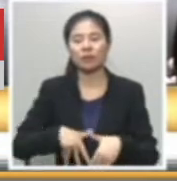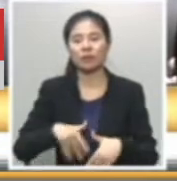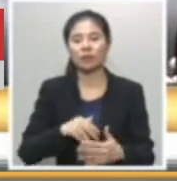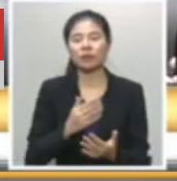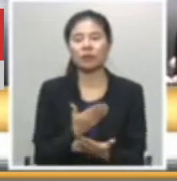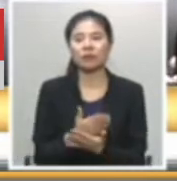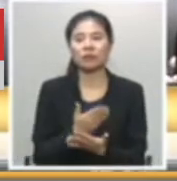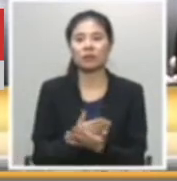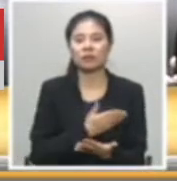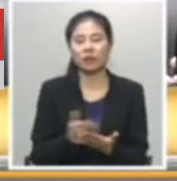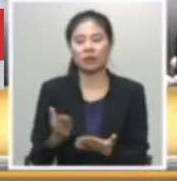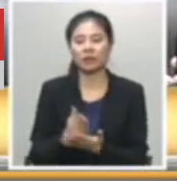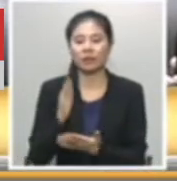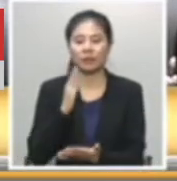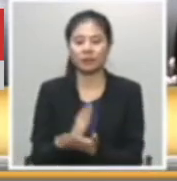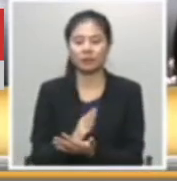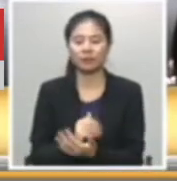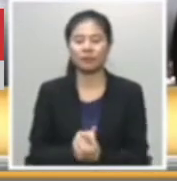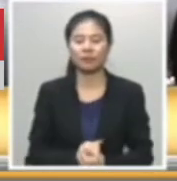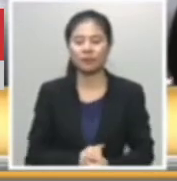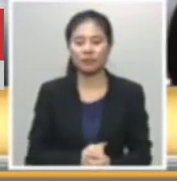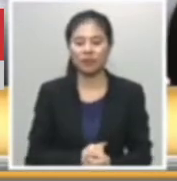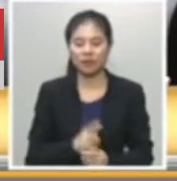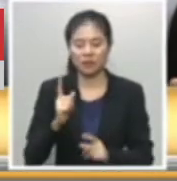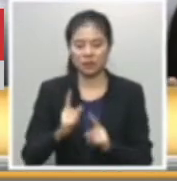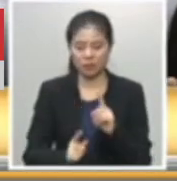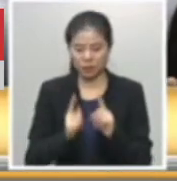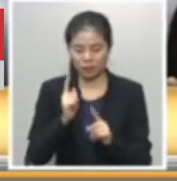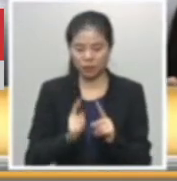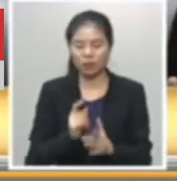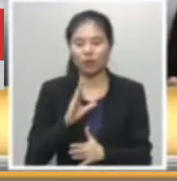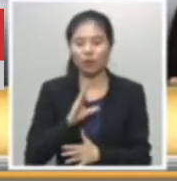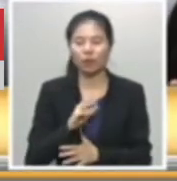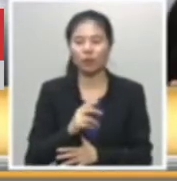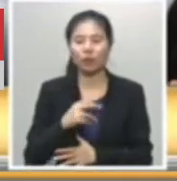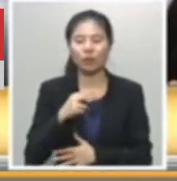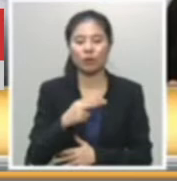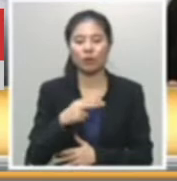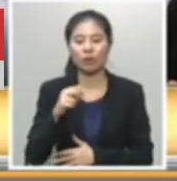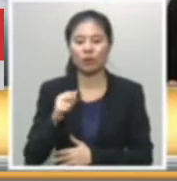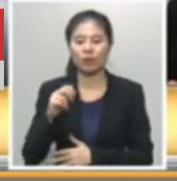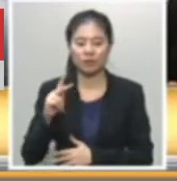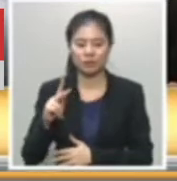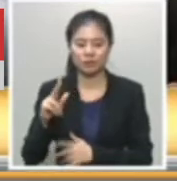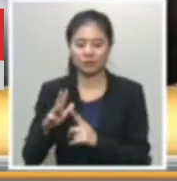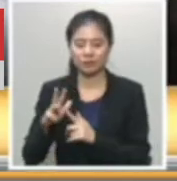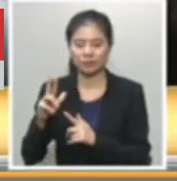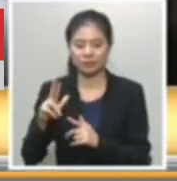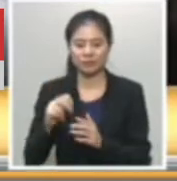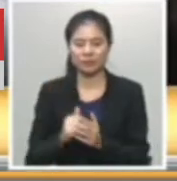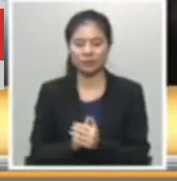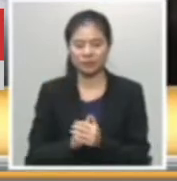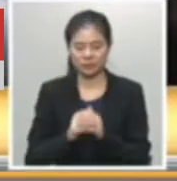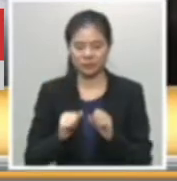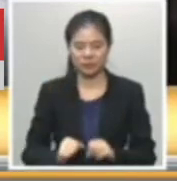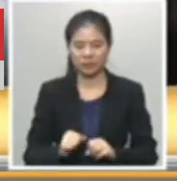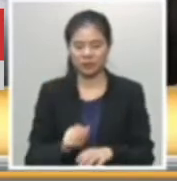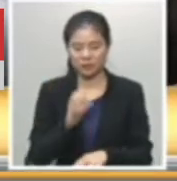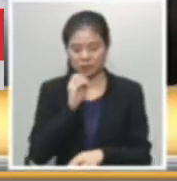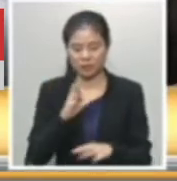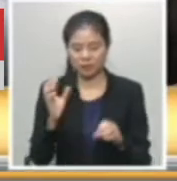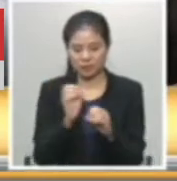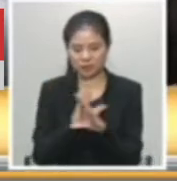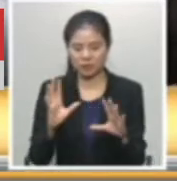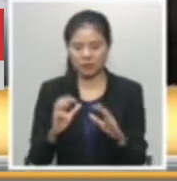ะครับเพราะฉะนั้นผลสำรวจของมหาวิทยาลัยหอการค้าไทยนะครับก็คือสิ่งที่ยืนยันครับสิ่งที่ผมกำลังก